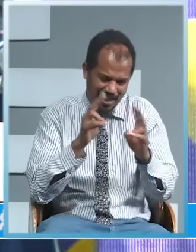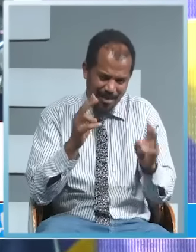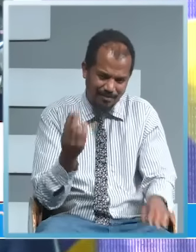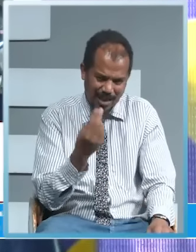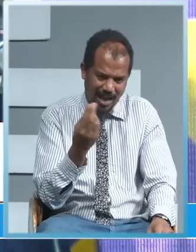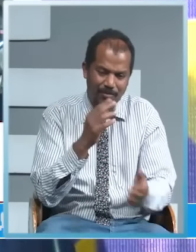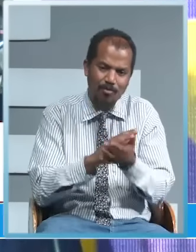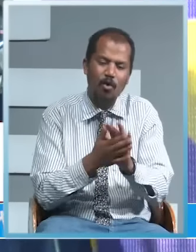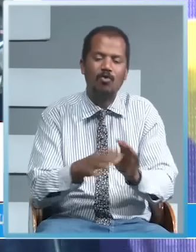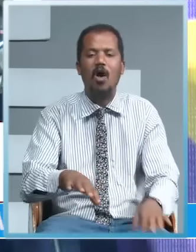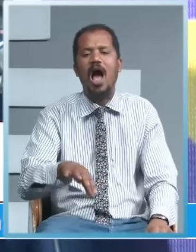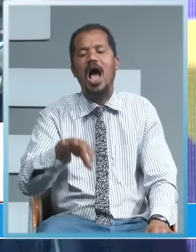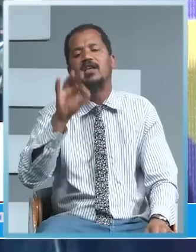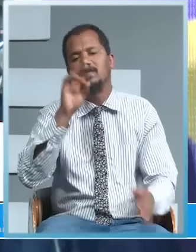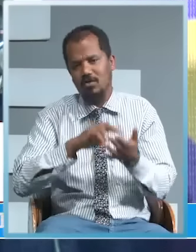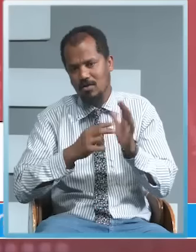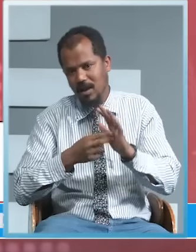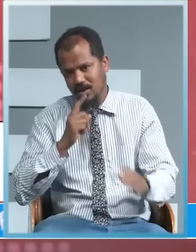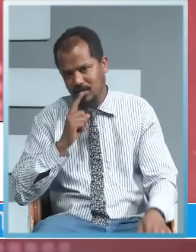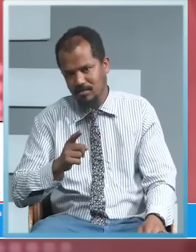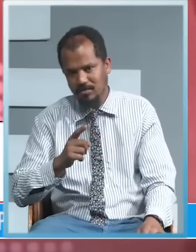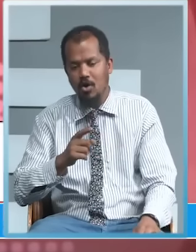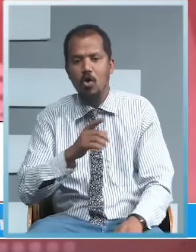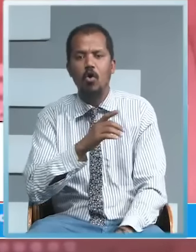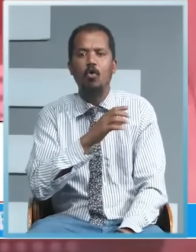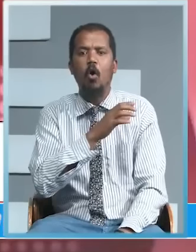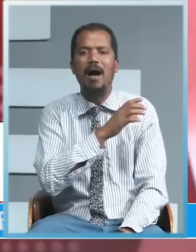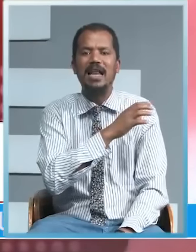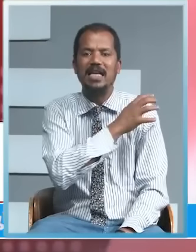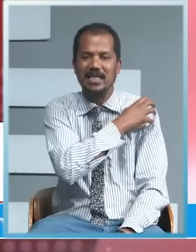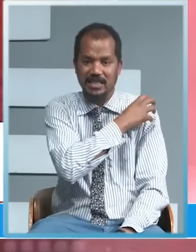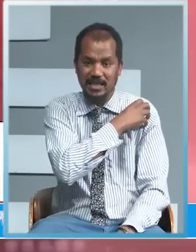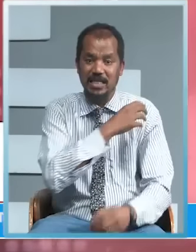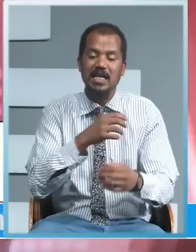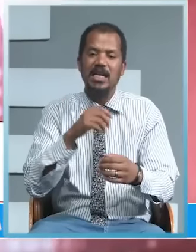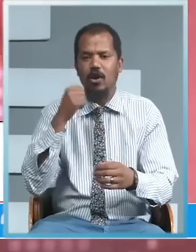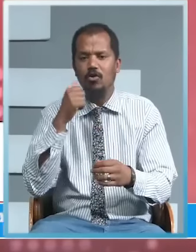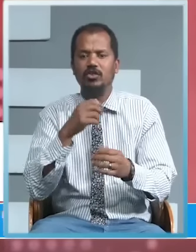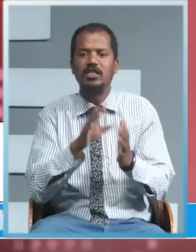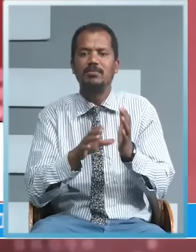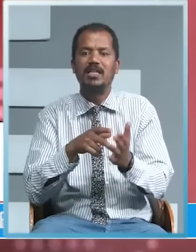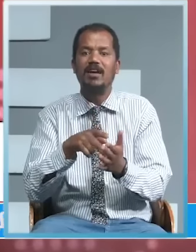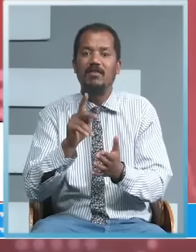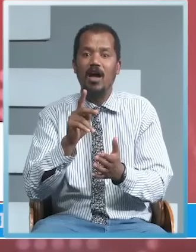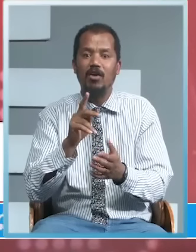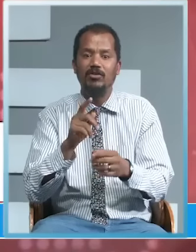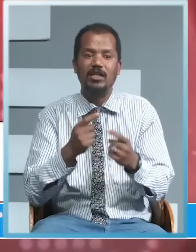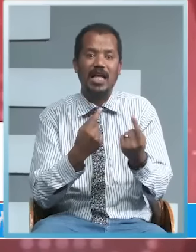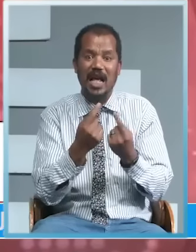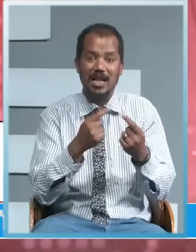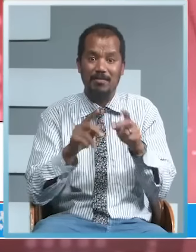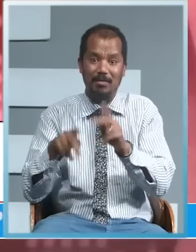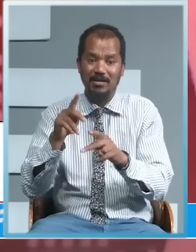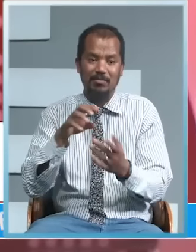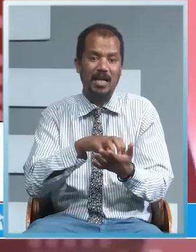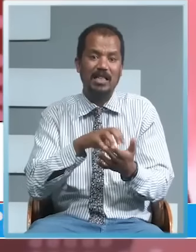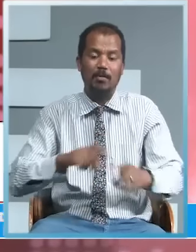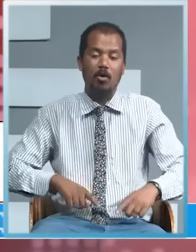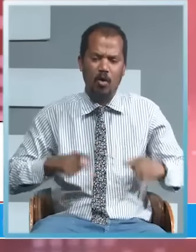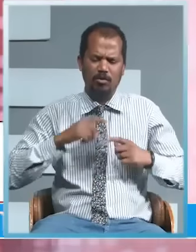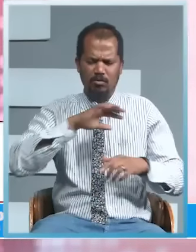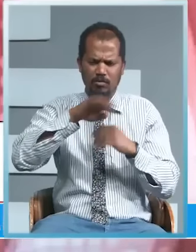መሆኑን አግኝተናል ማለት ነው። ኮማንደር አህመድ አክሎም ሌሎች ግብር ከፋዮች የነጋዴው ማህበረሰብ እንደዚሁም የከተማው